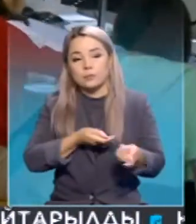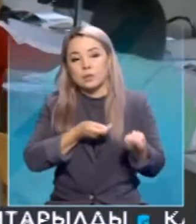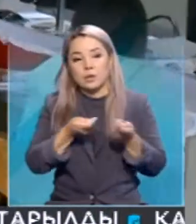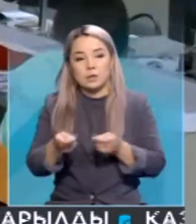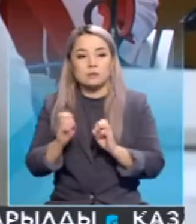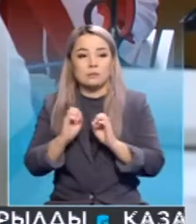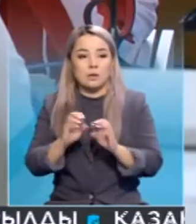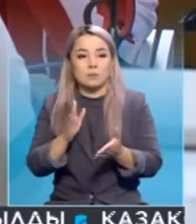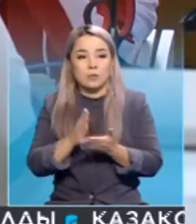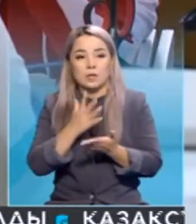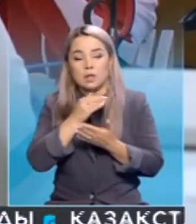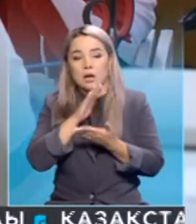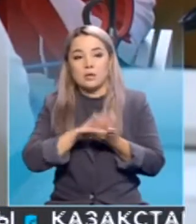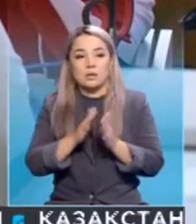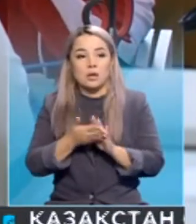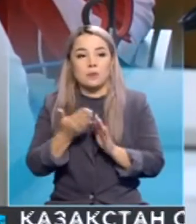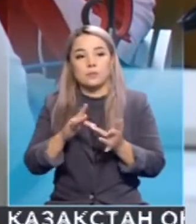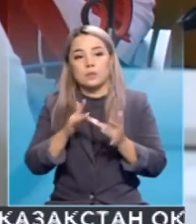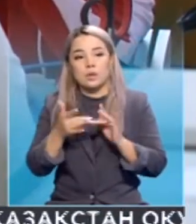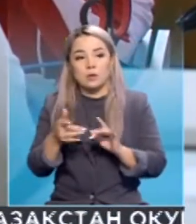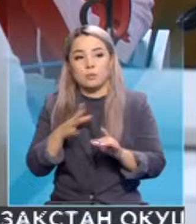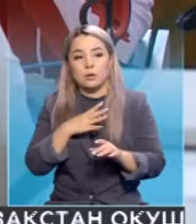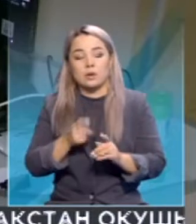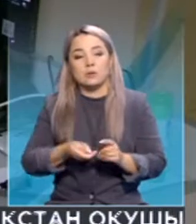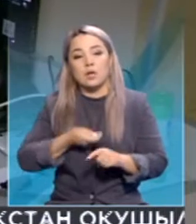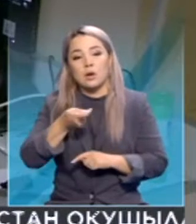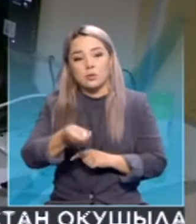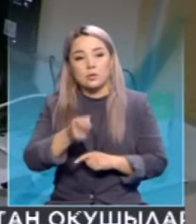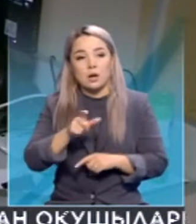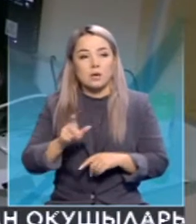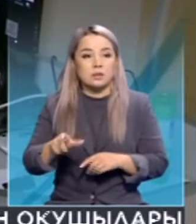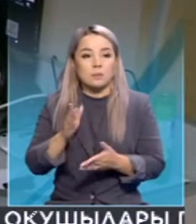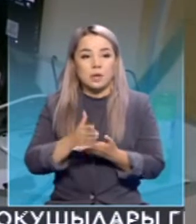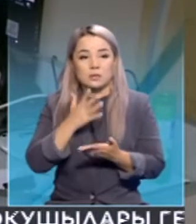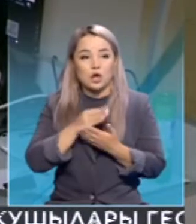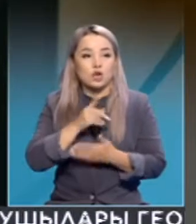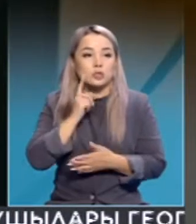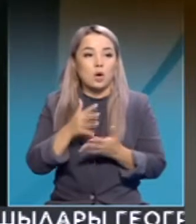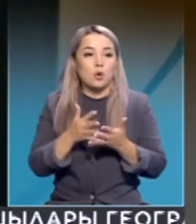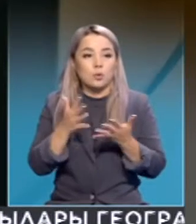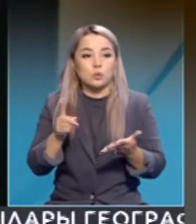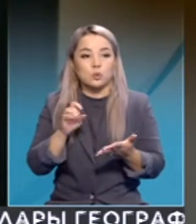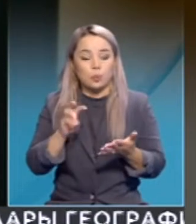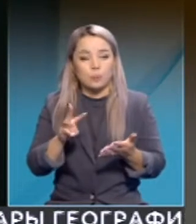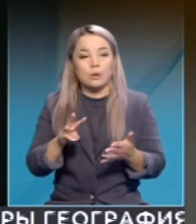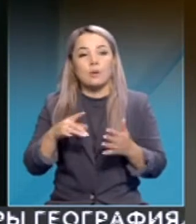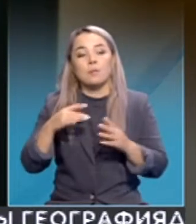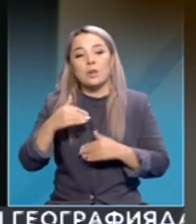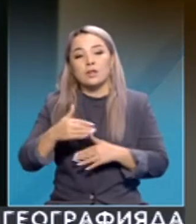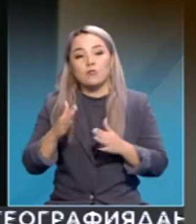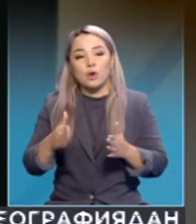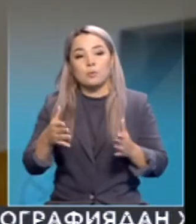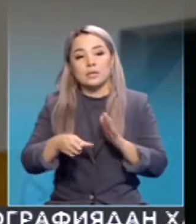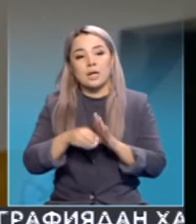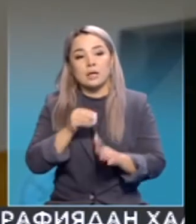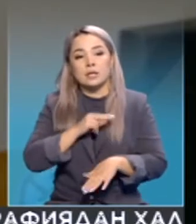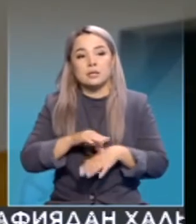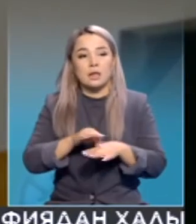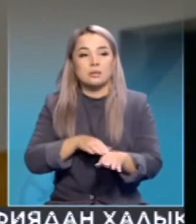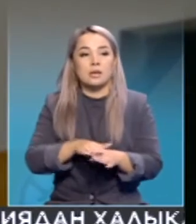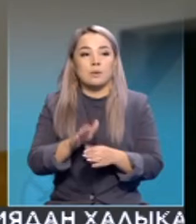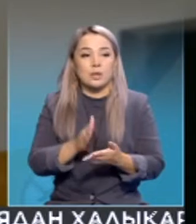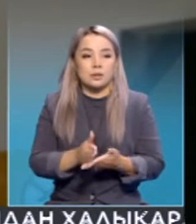тапсырып жатыр. Уақыт үнемдеп, виртуалды қабылдау арқылы өтініш білдіргендер де бар. Жастардың көбі Zoom платформасына таңдау жасаған.